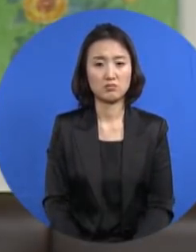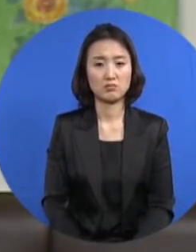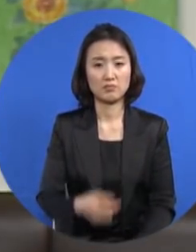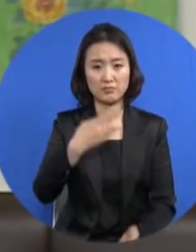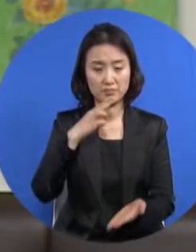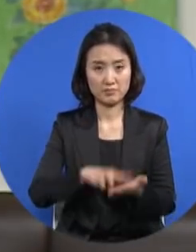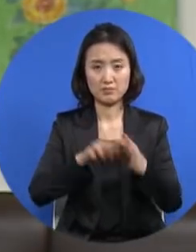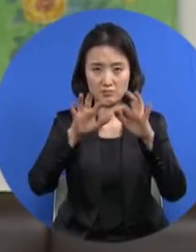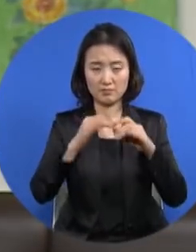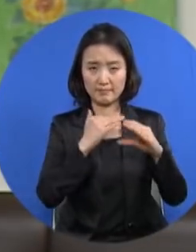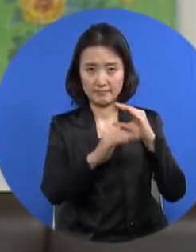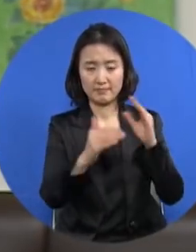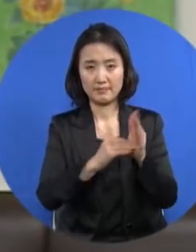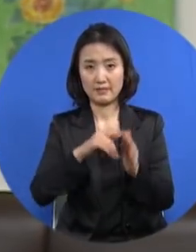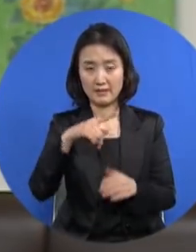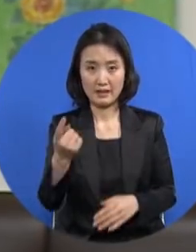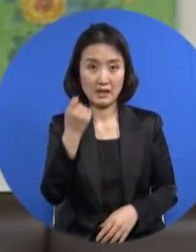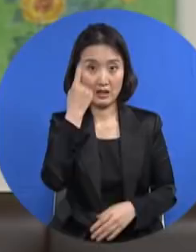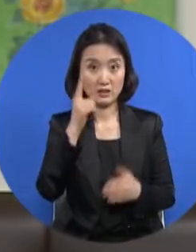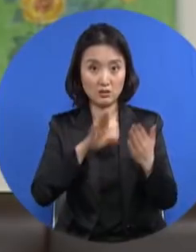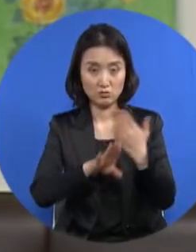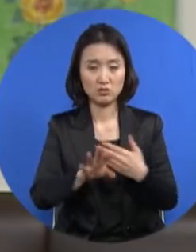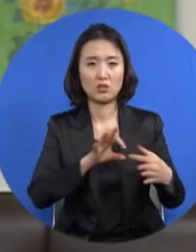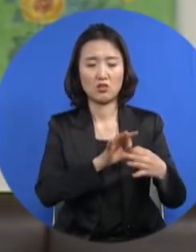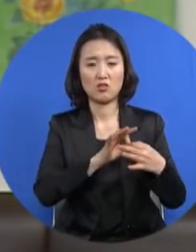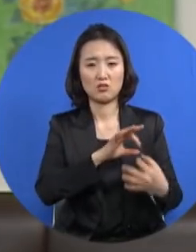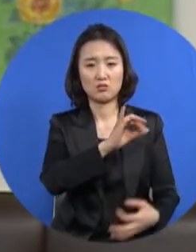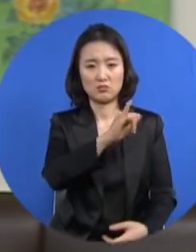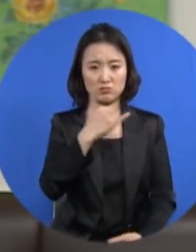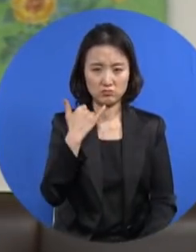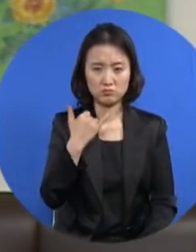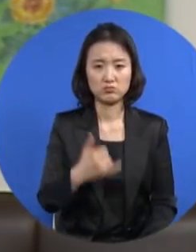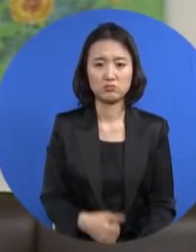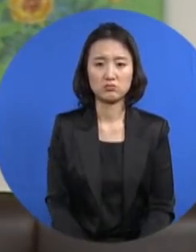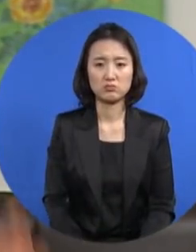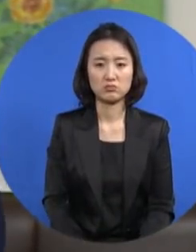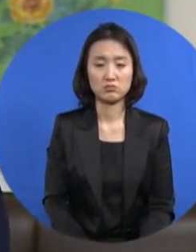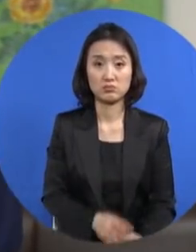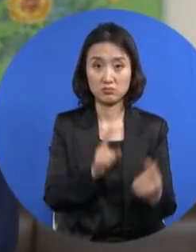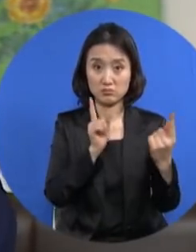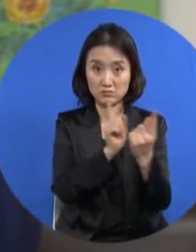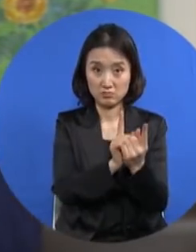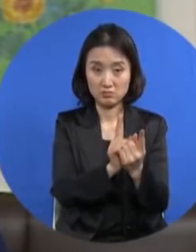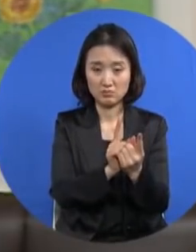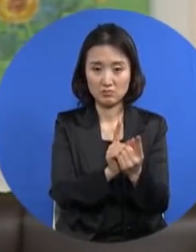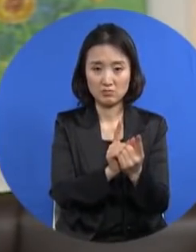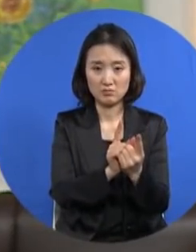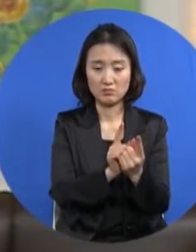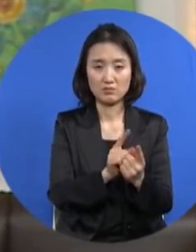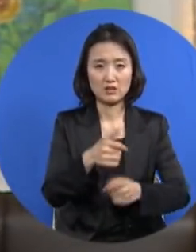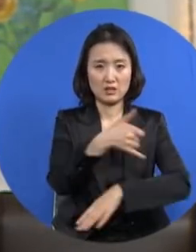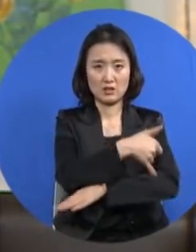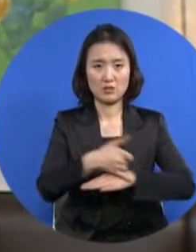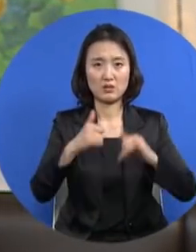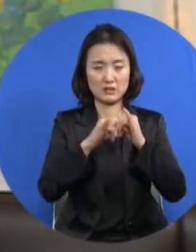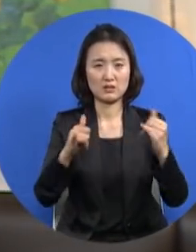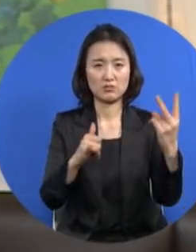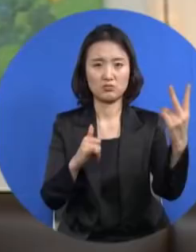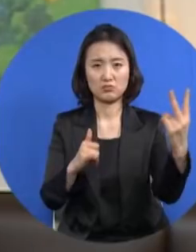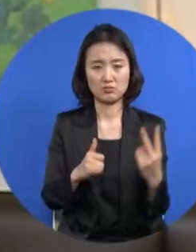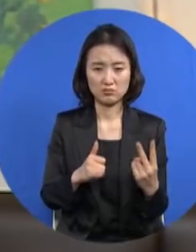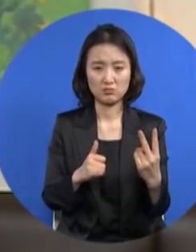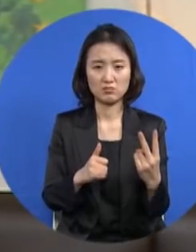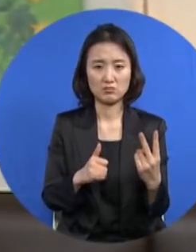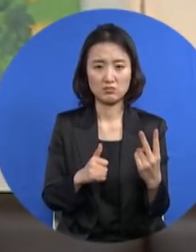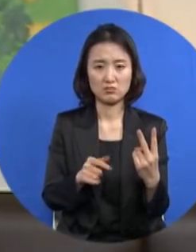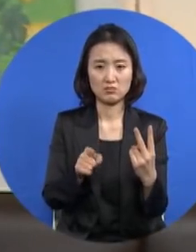편지를 보낸 다음에 한 달쯤 후에 연락이 왔어요. 그래서 그 사람을 만났는데 기획실에 두 사람을 만났거든요. 네. 이